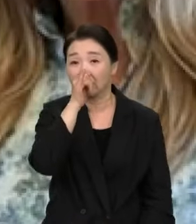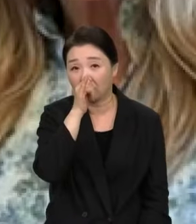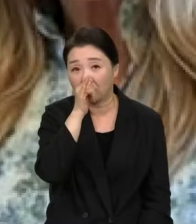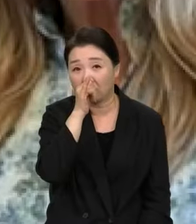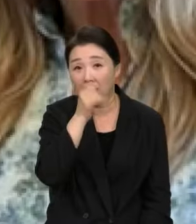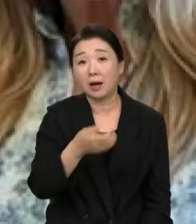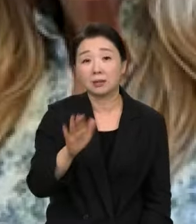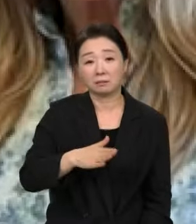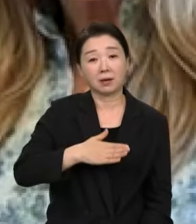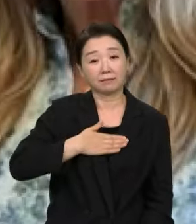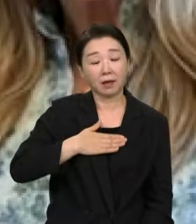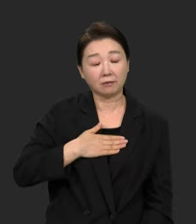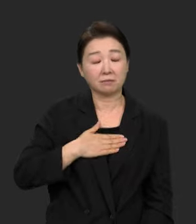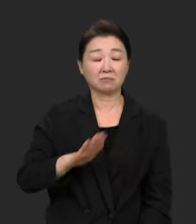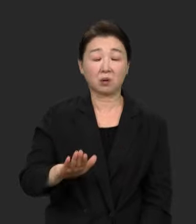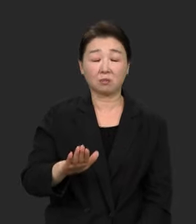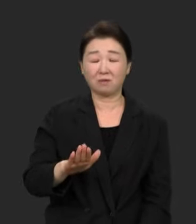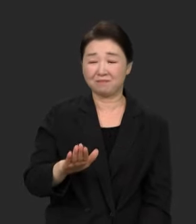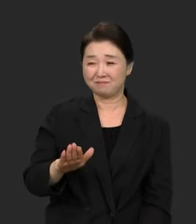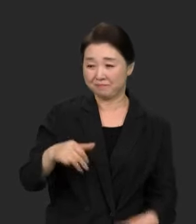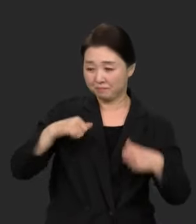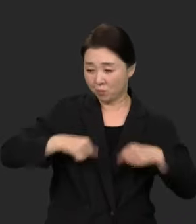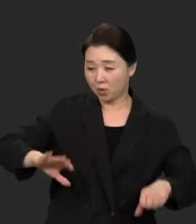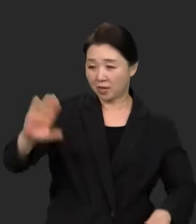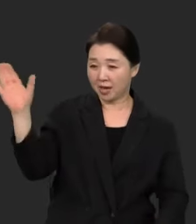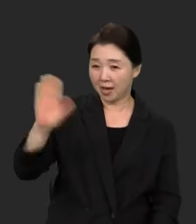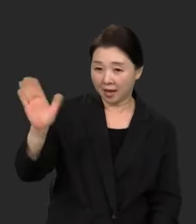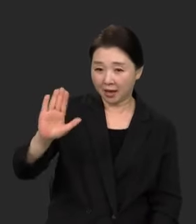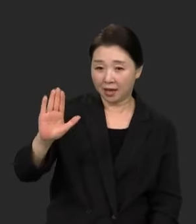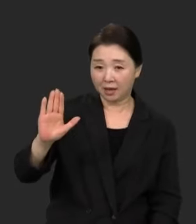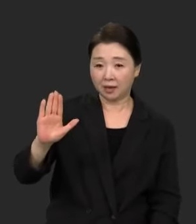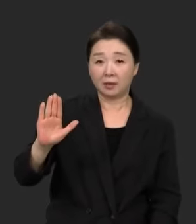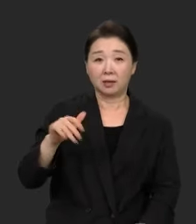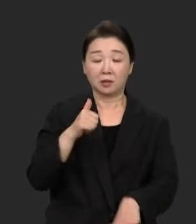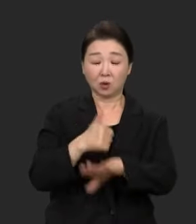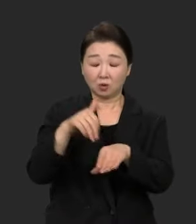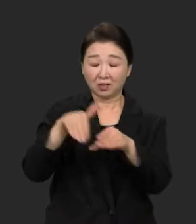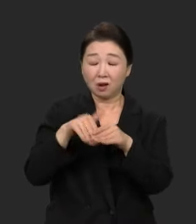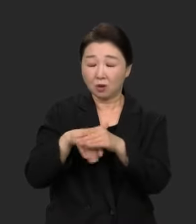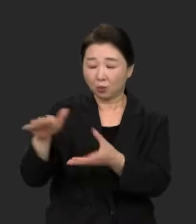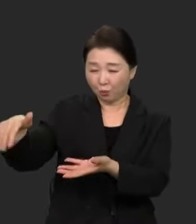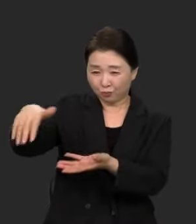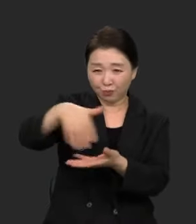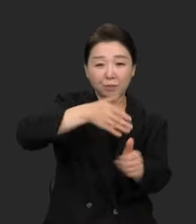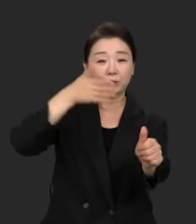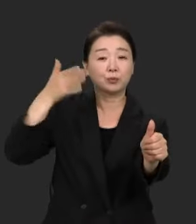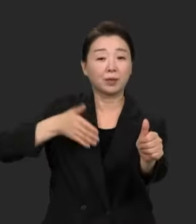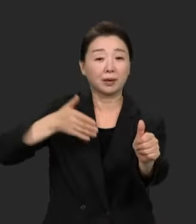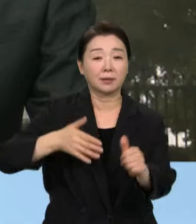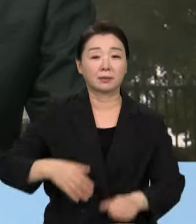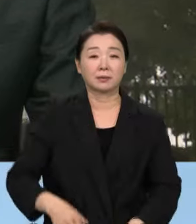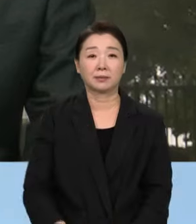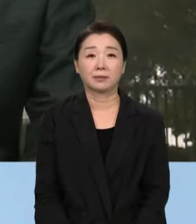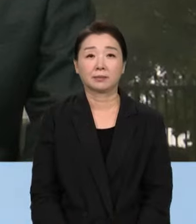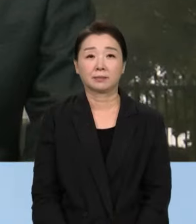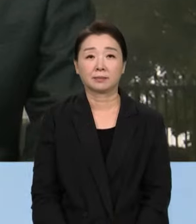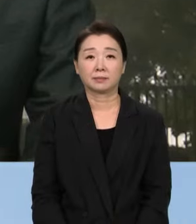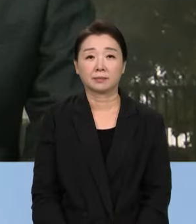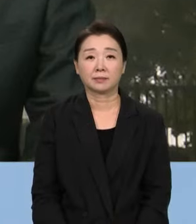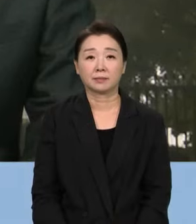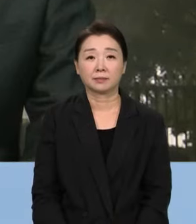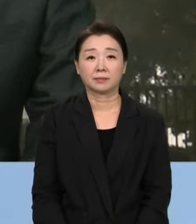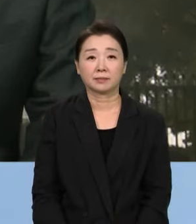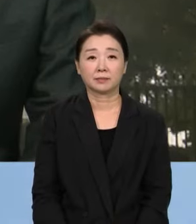있지만 나는 결코 굴복 을 것이라며 선거자금 모음을 독하기도 했습니다네 지금까지